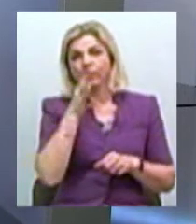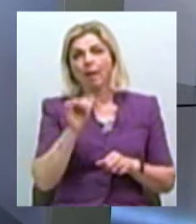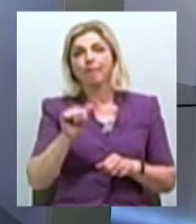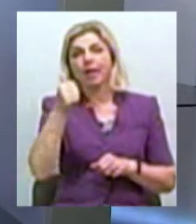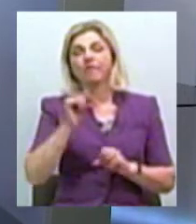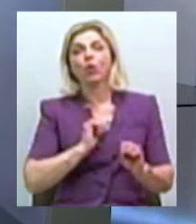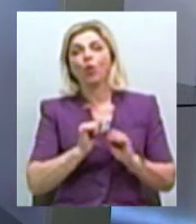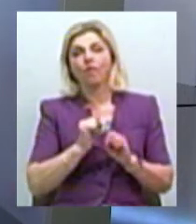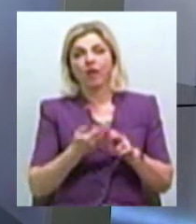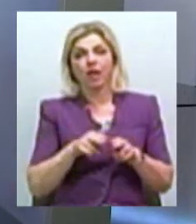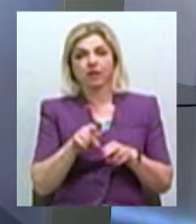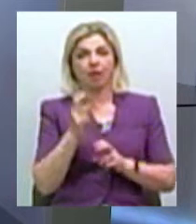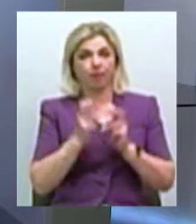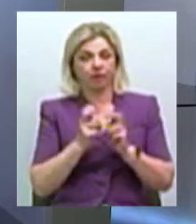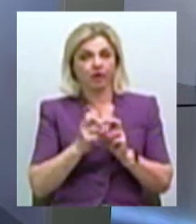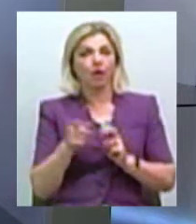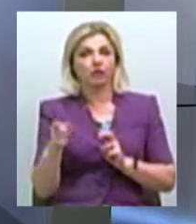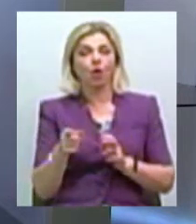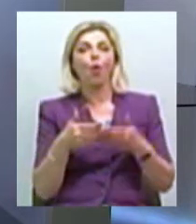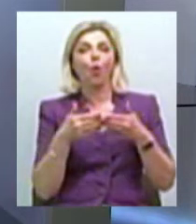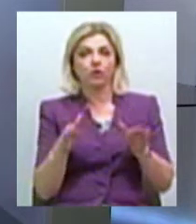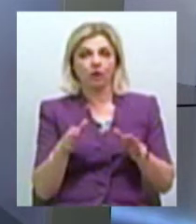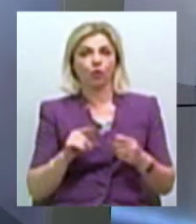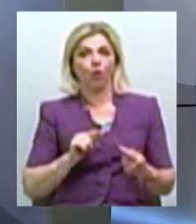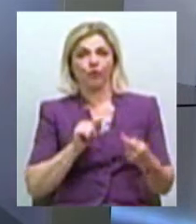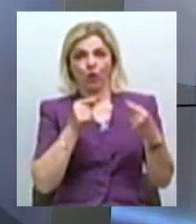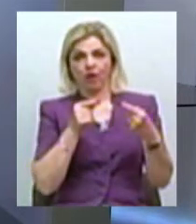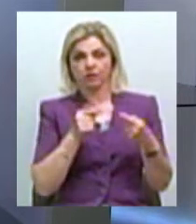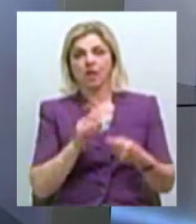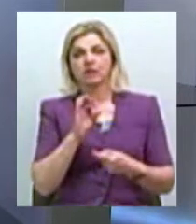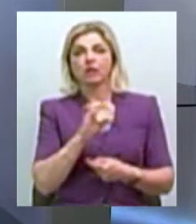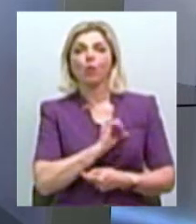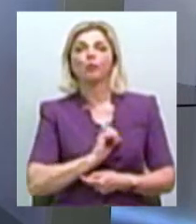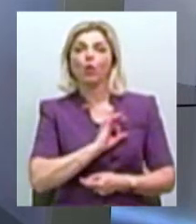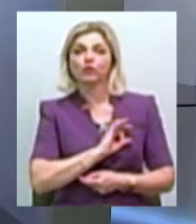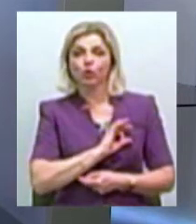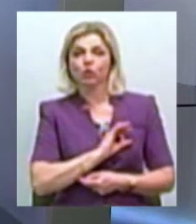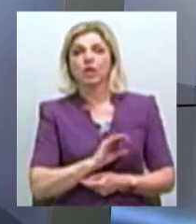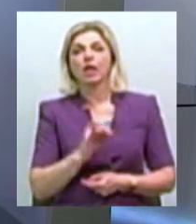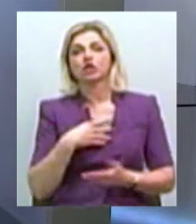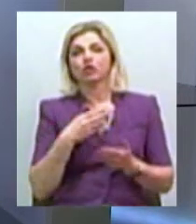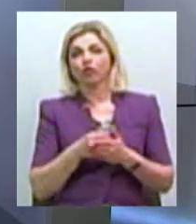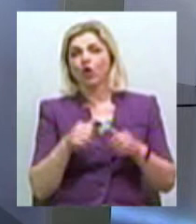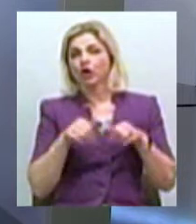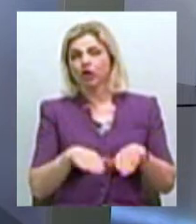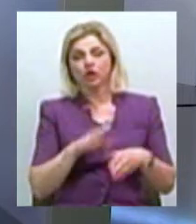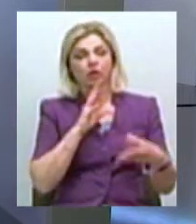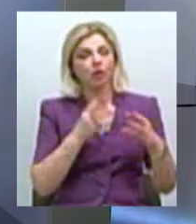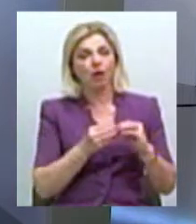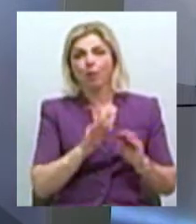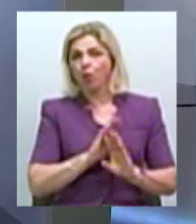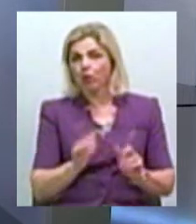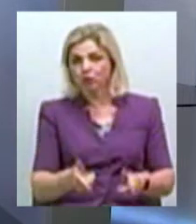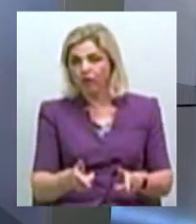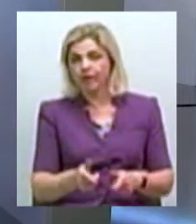цього підприємства, він пішов на відкриту конфронтацію з профспілковим комітетом. Свої рішення він не погоджував кадрові, тобто